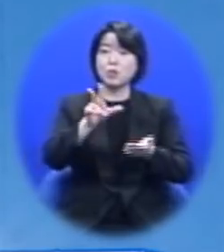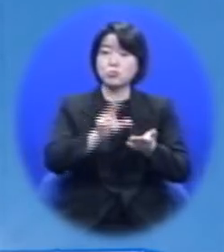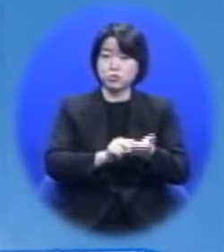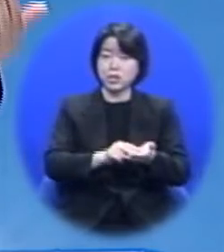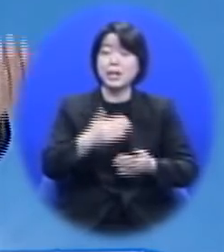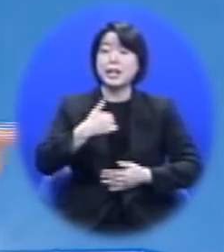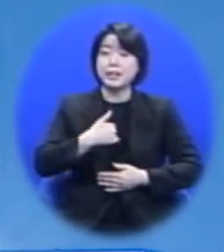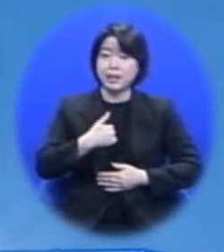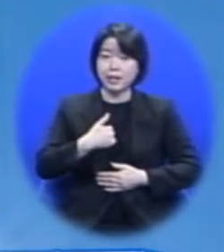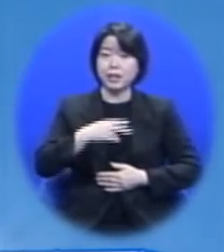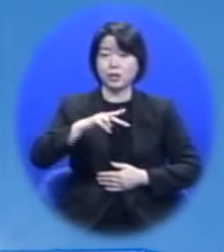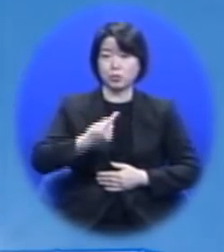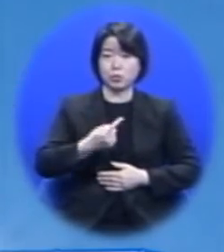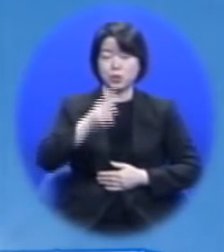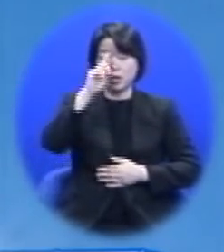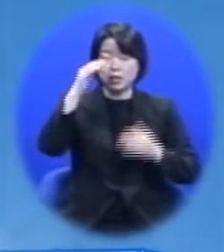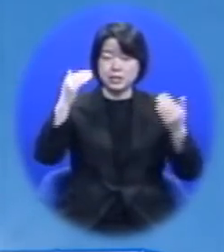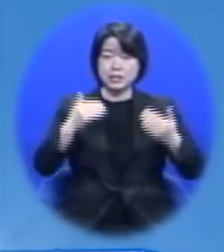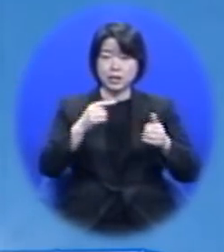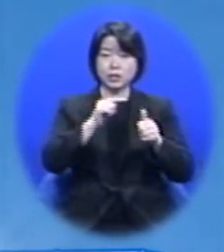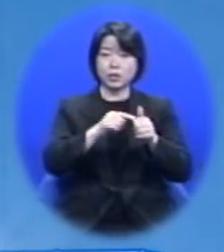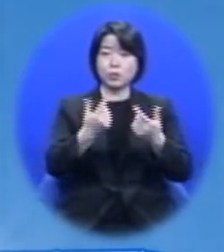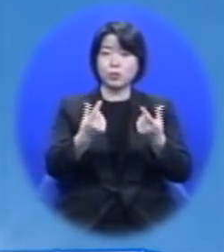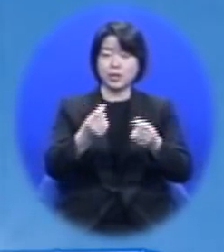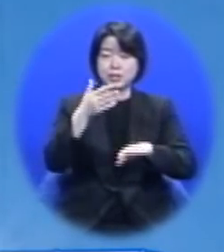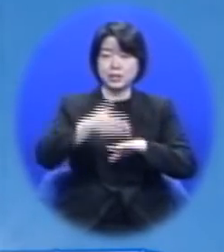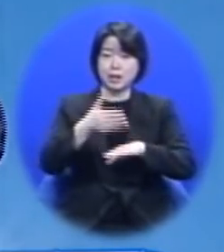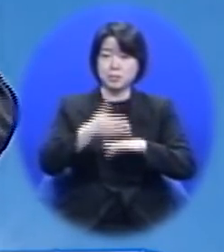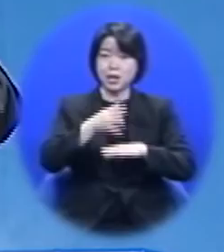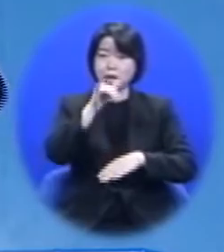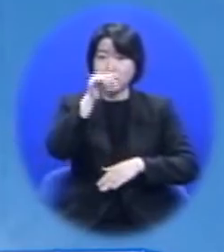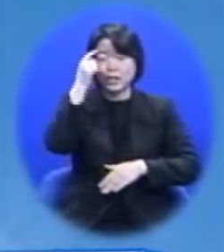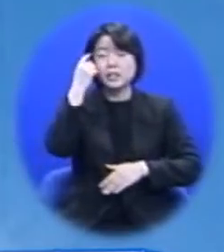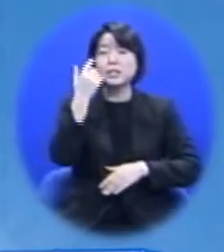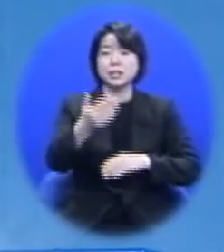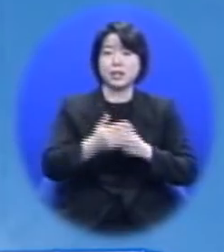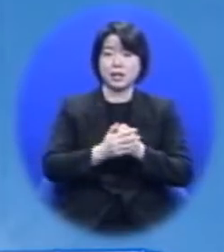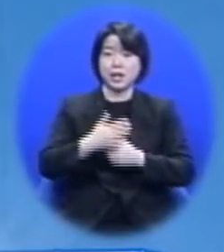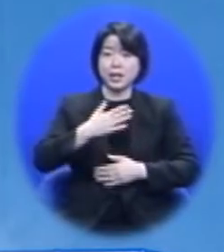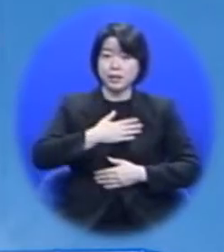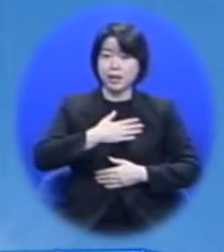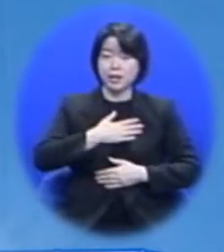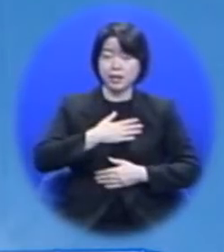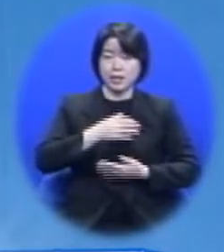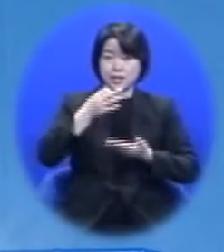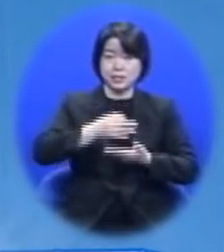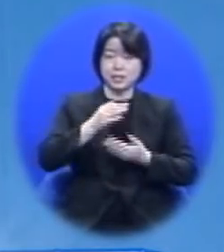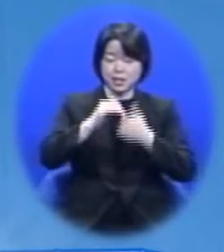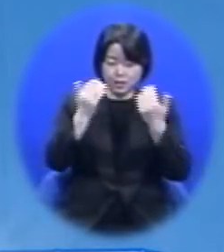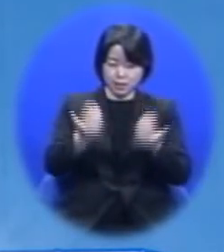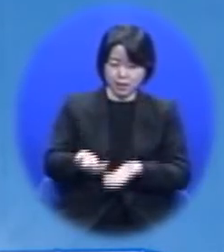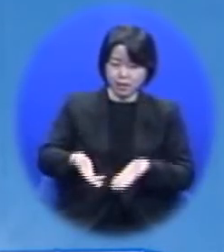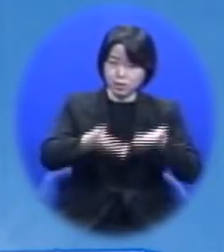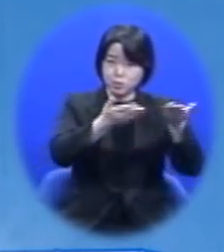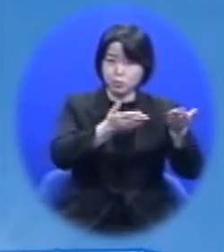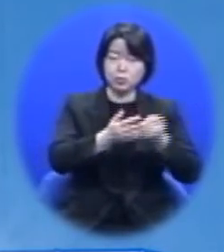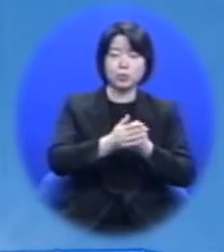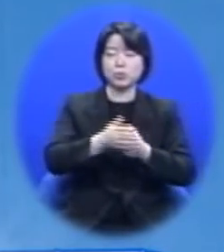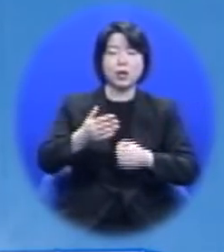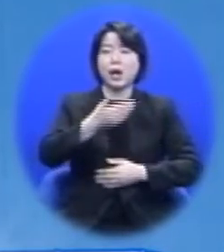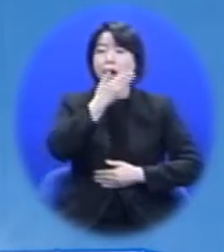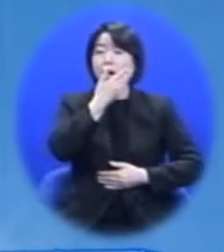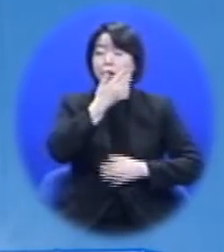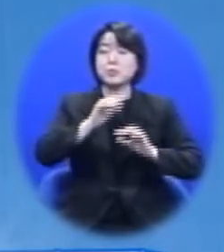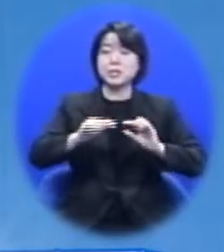내게도 삭개오 같은 감사가 나오는가? 내 재산까지 다 내놓아도 조금도 아깝지도 않을 그런